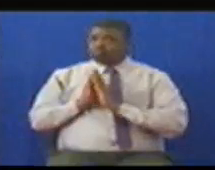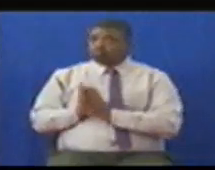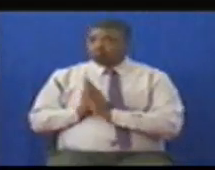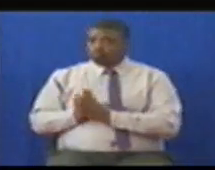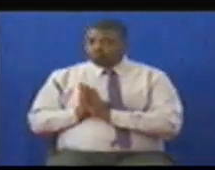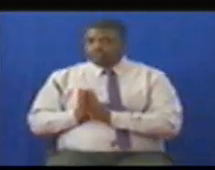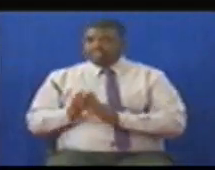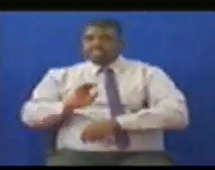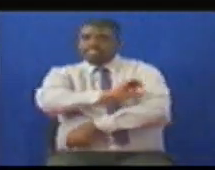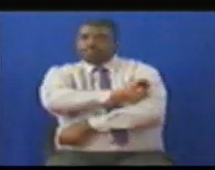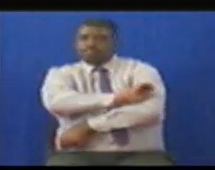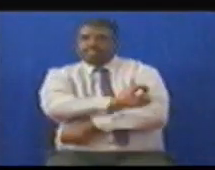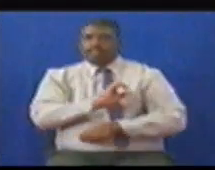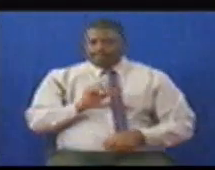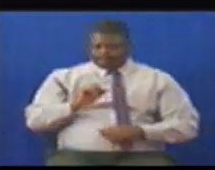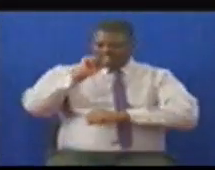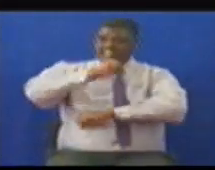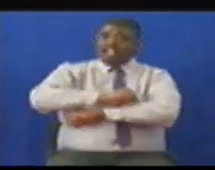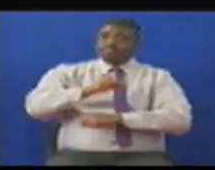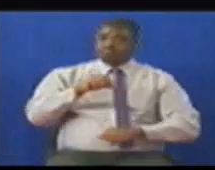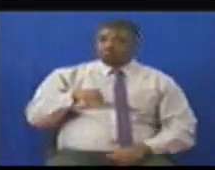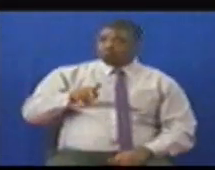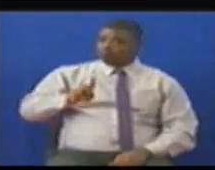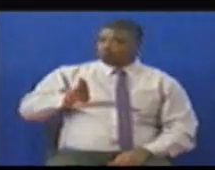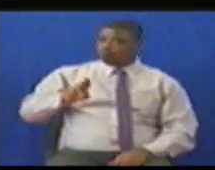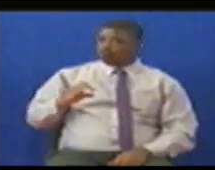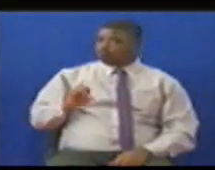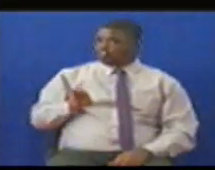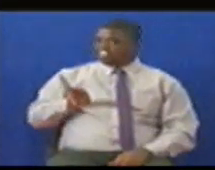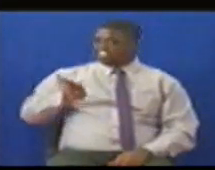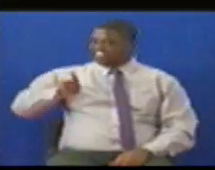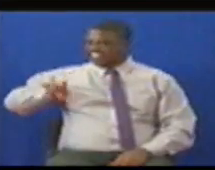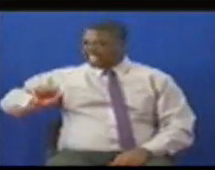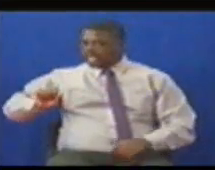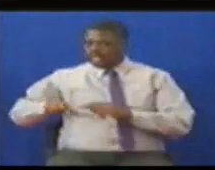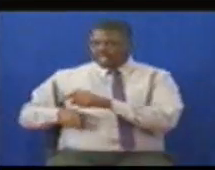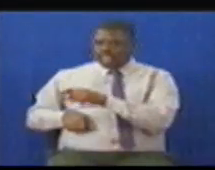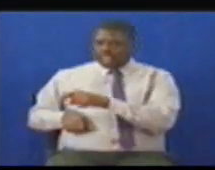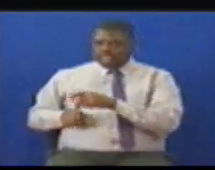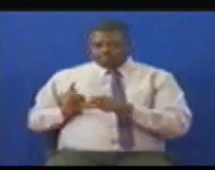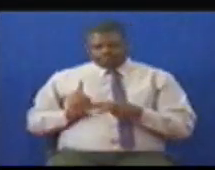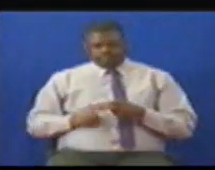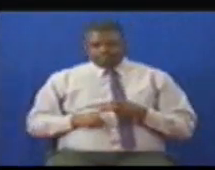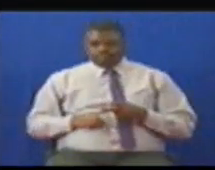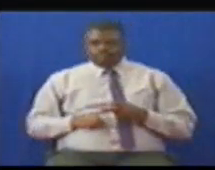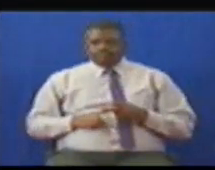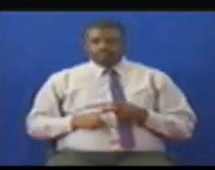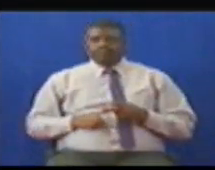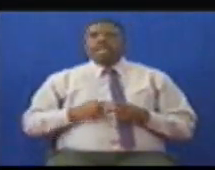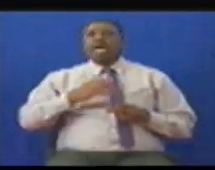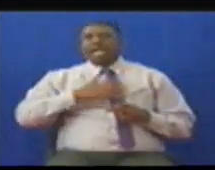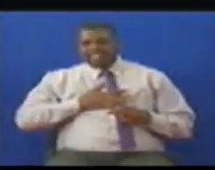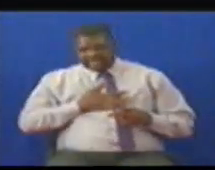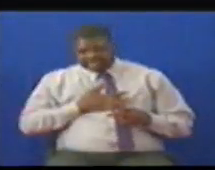Kapteni mstaafu George Ruma Mkuchika, mbunge, waziri wa nchi ofisi ya rais, mimi natumshukuru na utawala bora. Mheshimiwa Dr. Meli Matuche. Asante sana